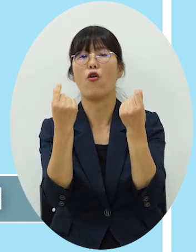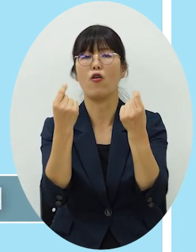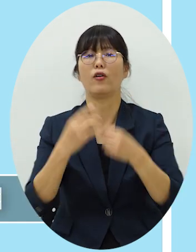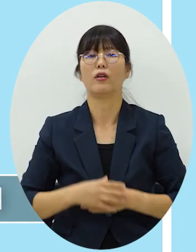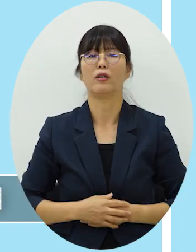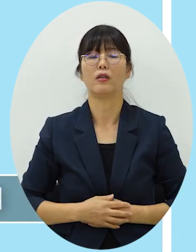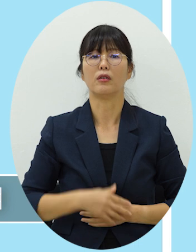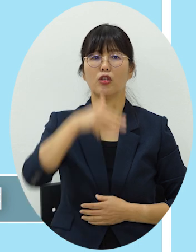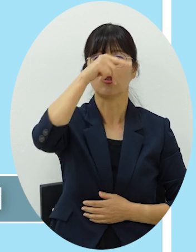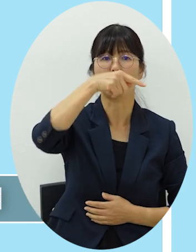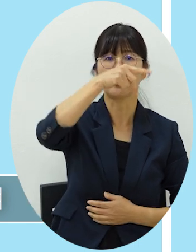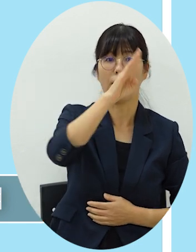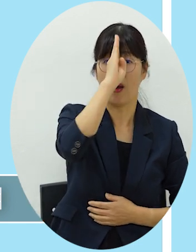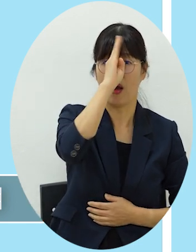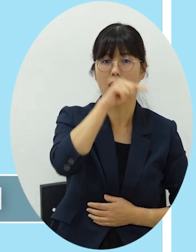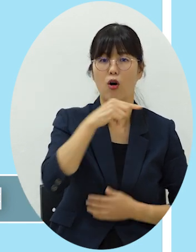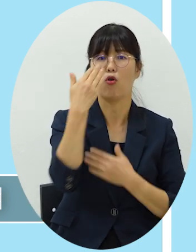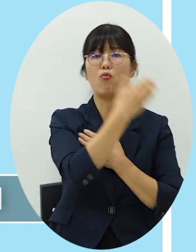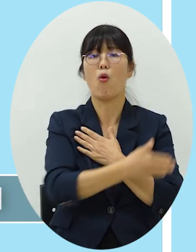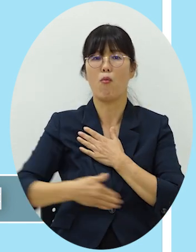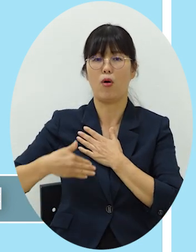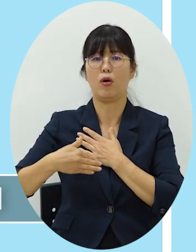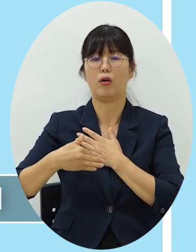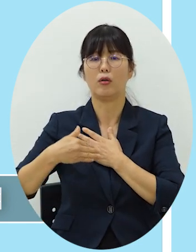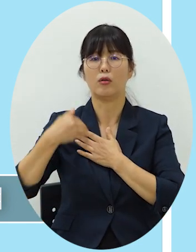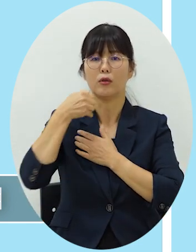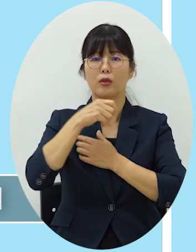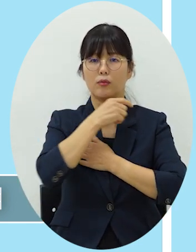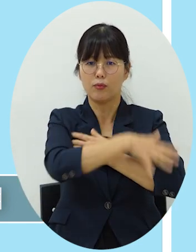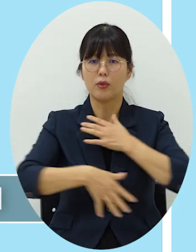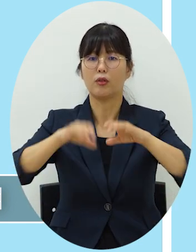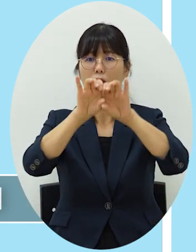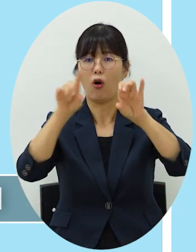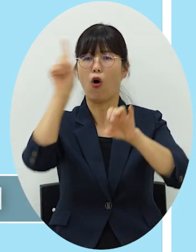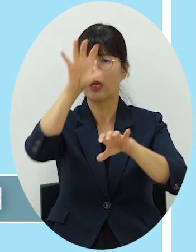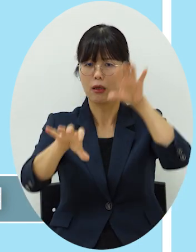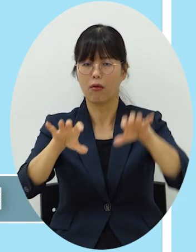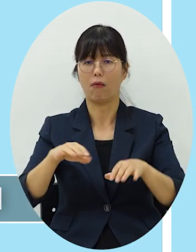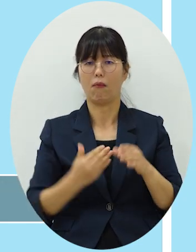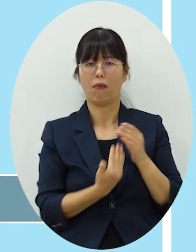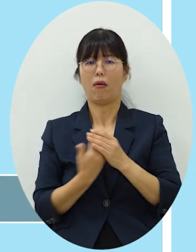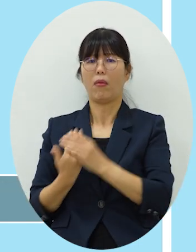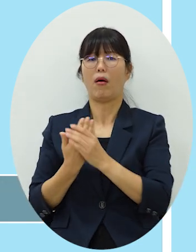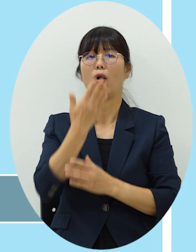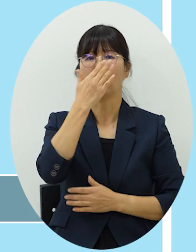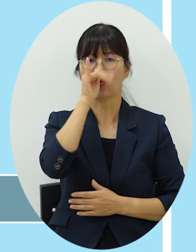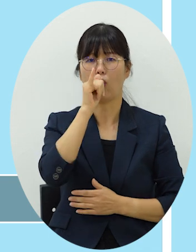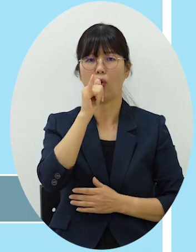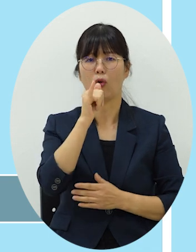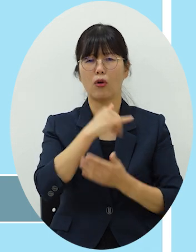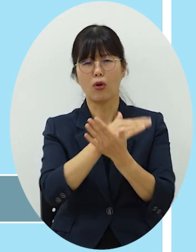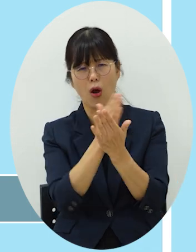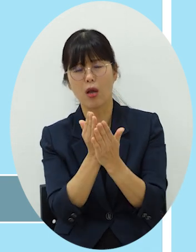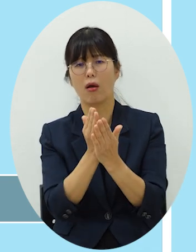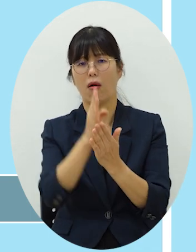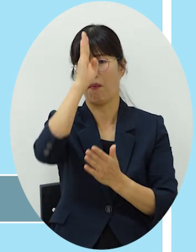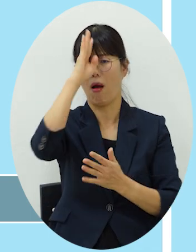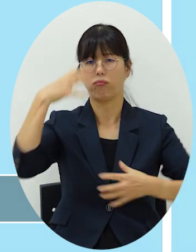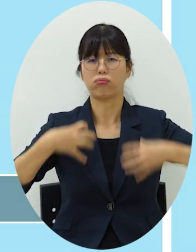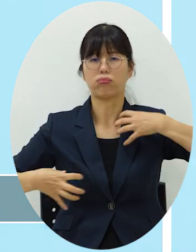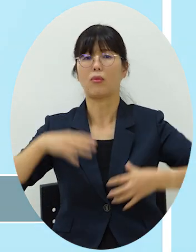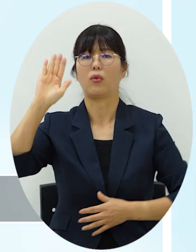비슷하며 죽상동맥경화증은 우리 몸의 동맥혈관 어디에서나 생길 수 있으며 부위에 따라 다양한